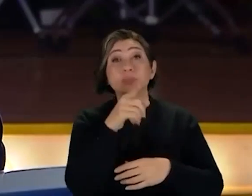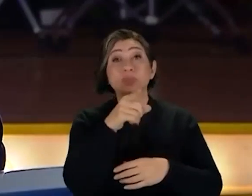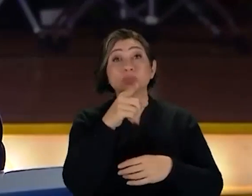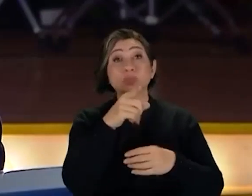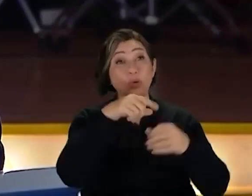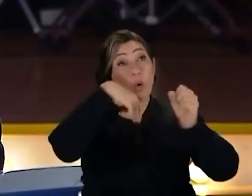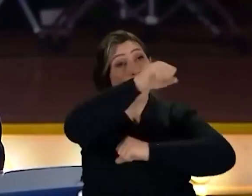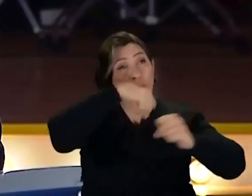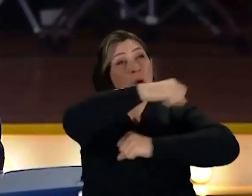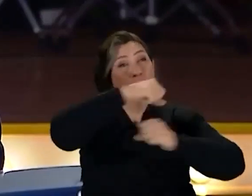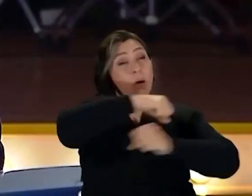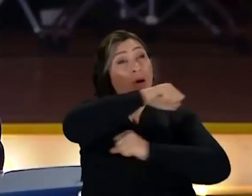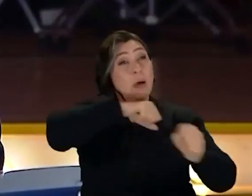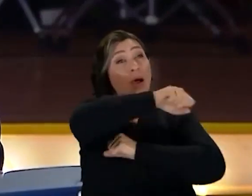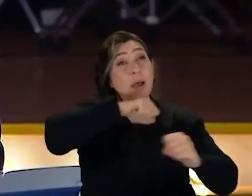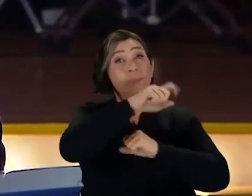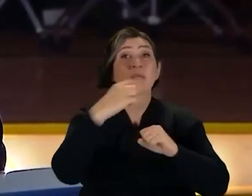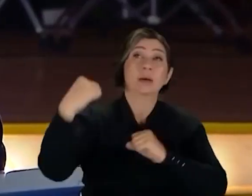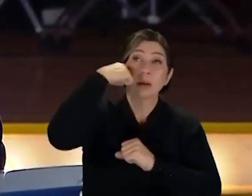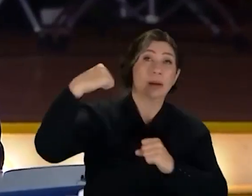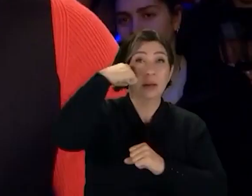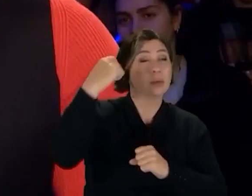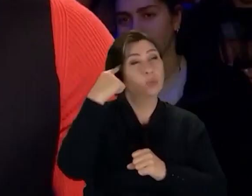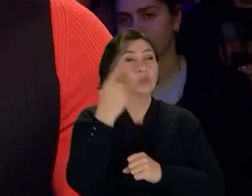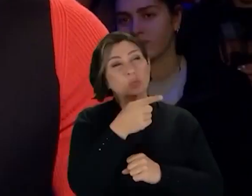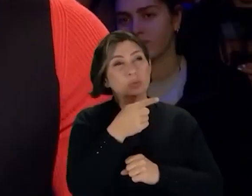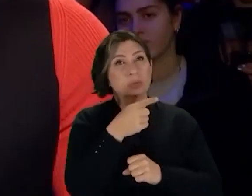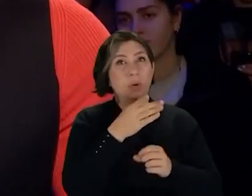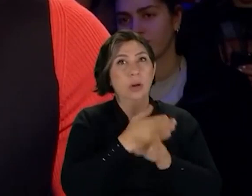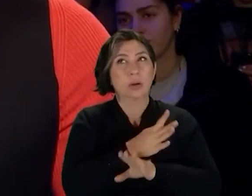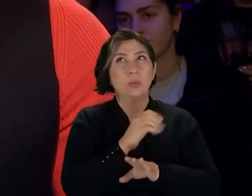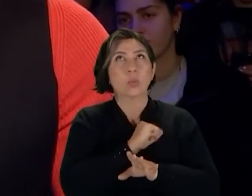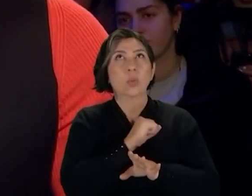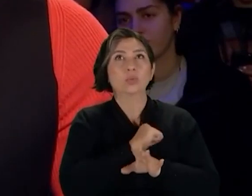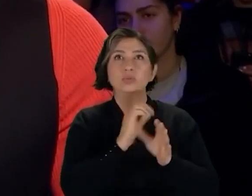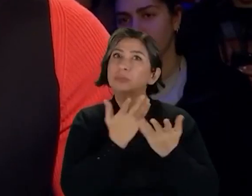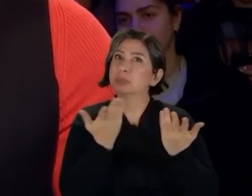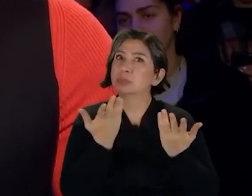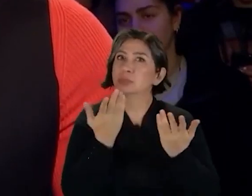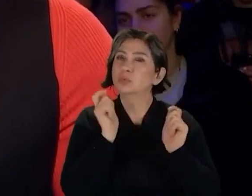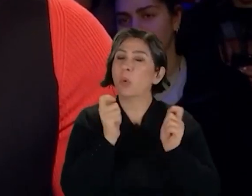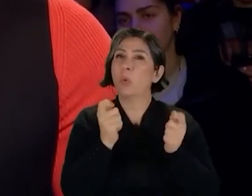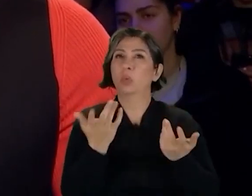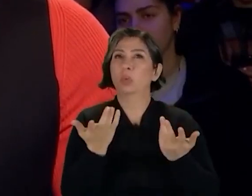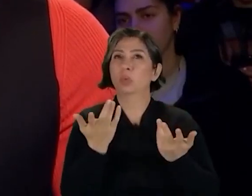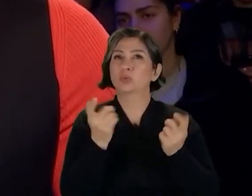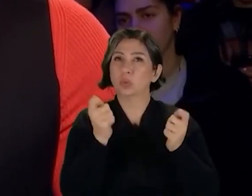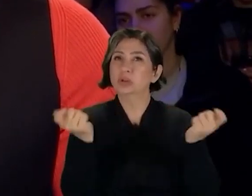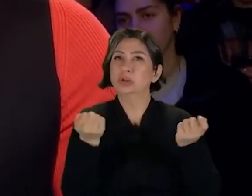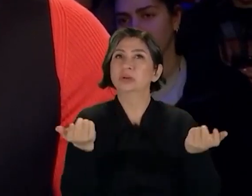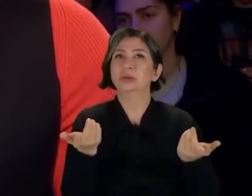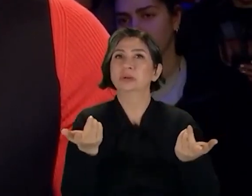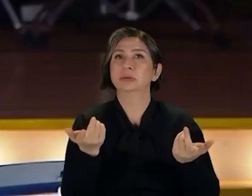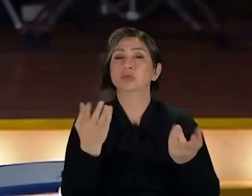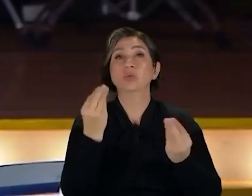bu bu yumrukları dedi atarken Bir de dayak yediğini düşün dedi bana yani hakikaten korkunç bir şey Evet evet çok zor çok zor iş yani